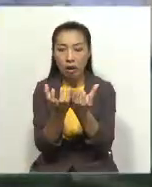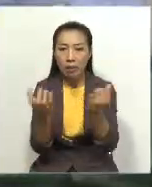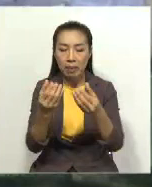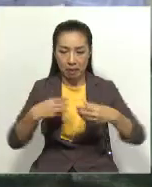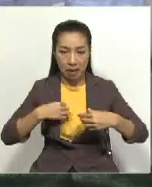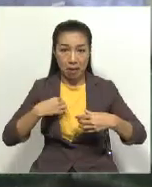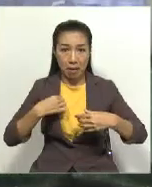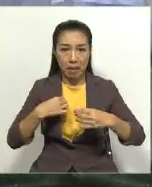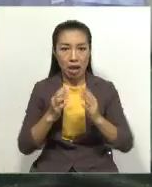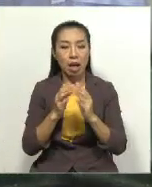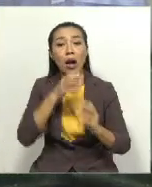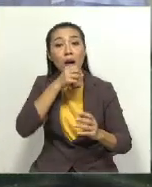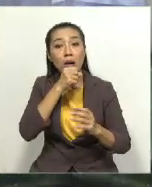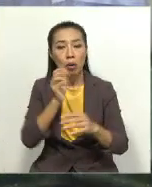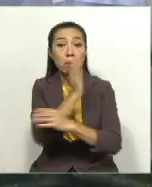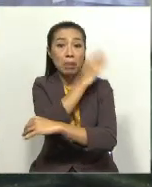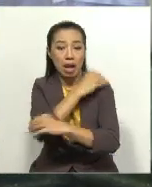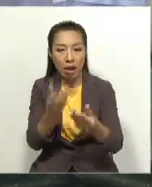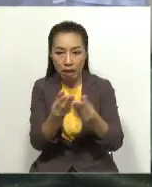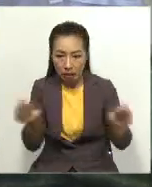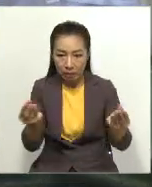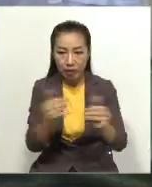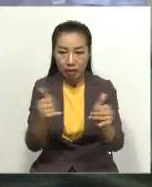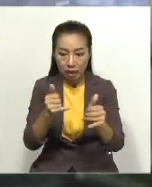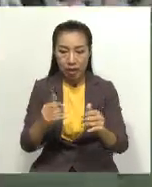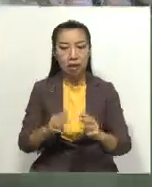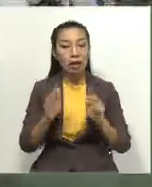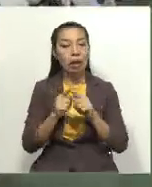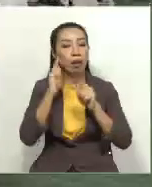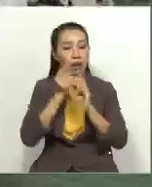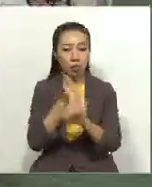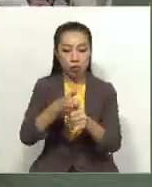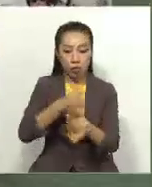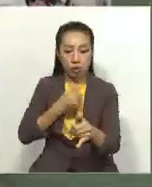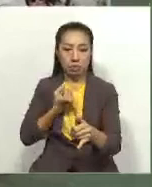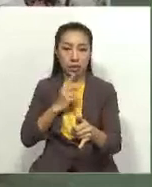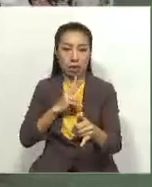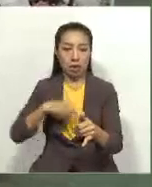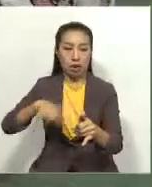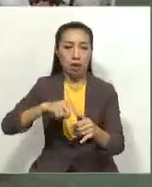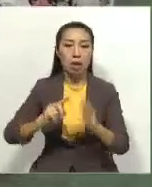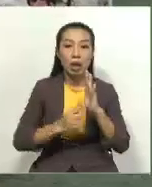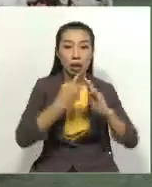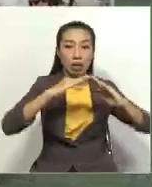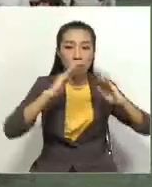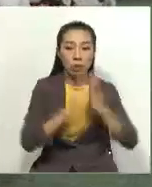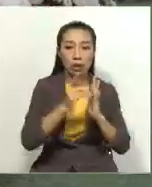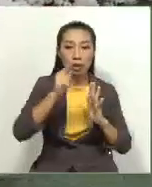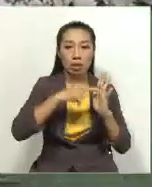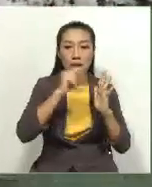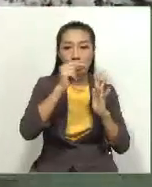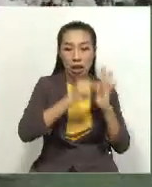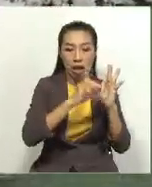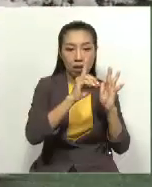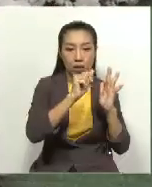นาคจากนั้นก็ตามด้วยขบวนนาคทั้ง 12ท่านที่จะบวชครับขบวนแห่ก็จะเริ่มจากวัดน้อยพระธาตุดอยตุงไปยัง